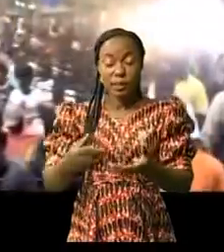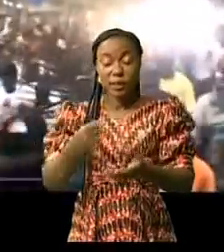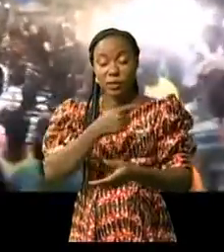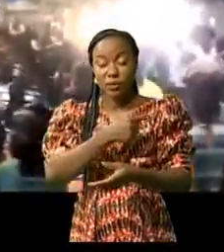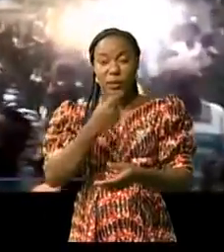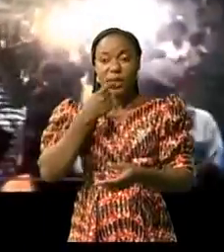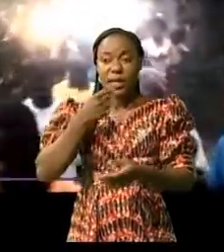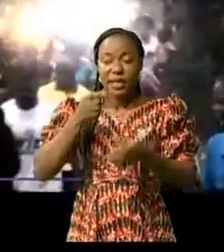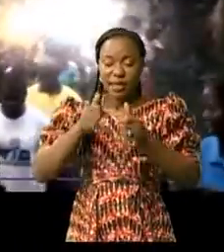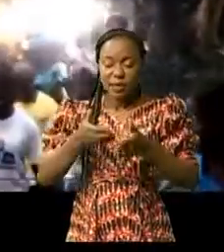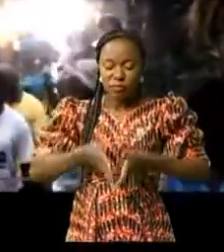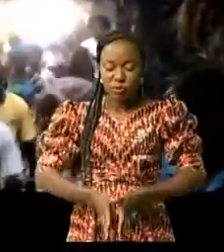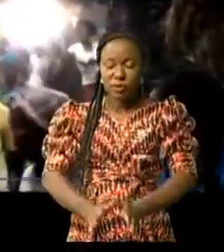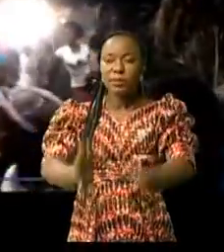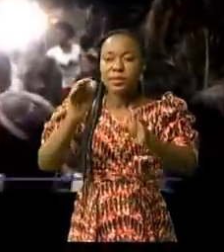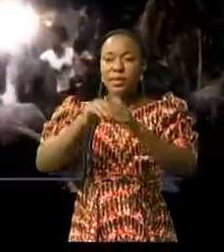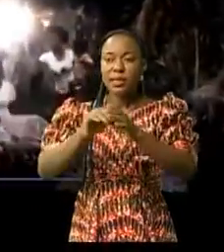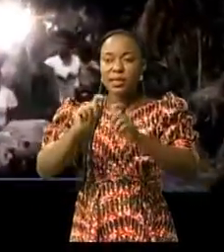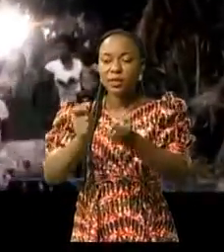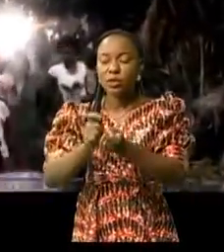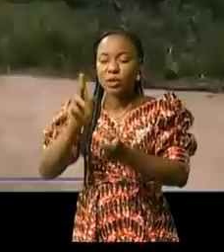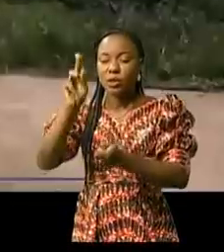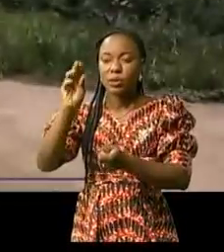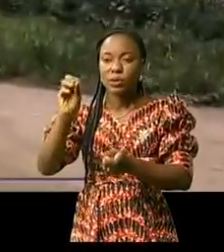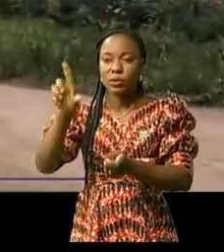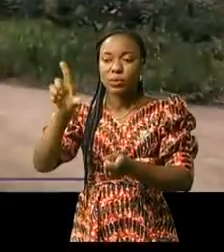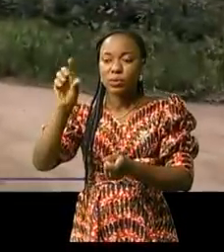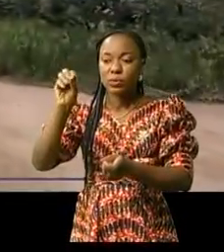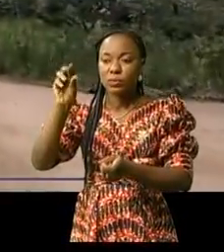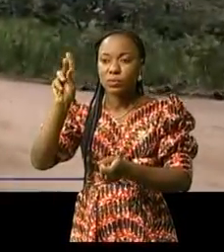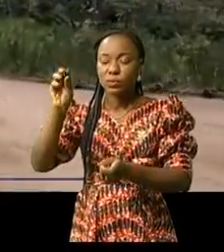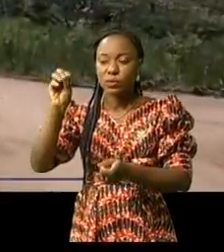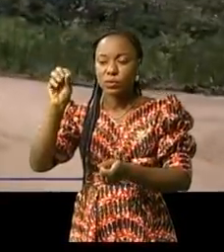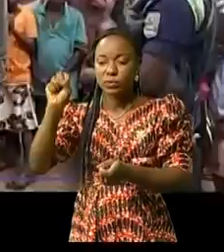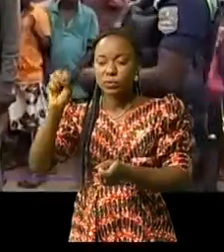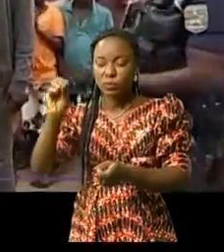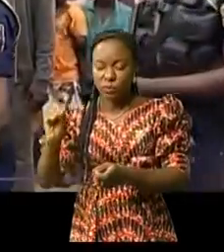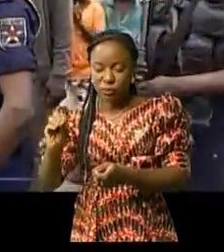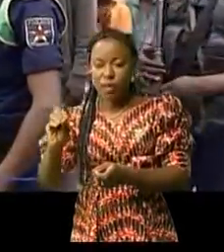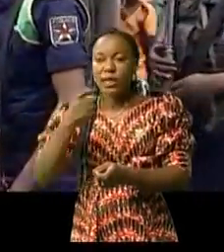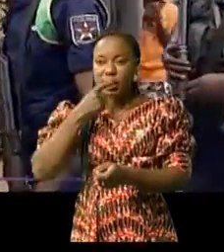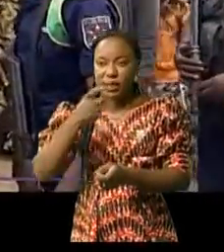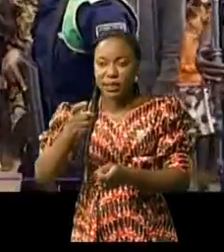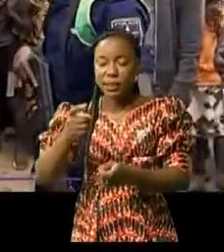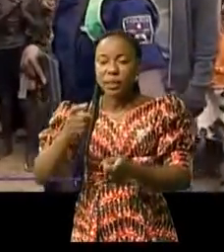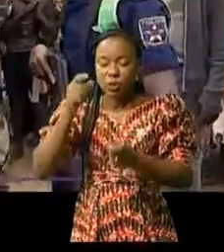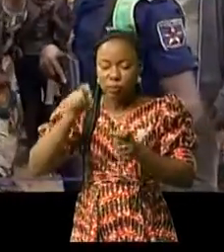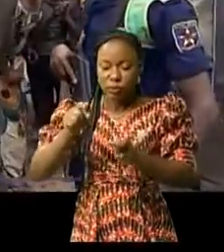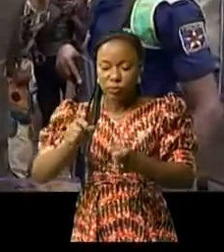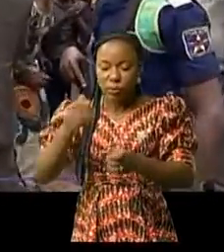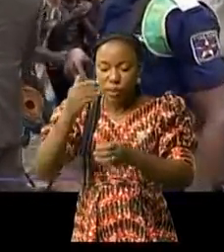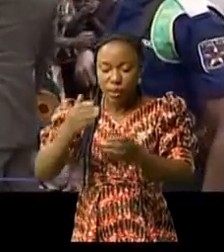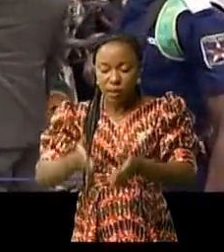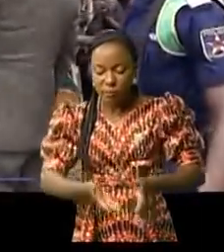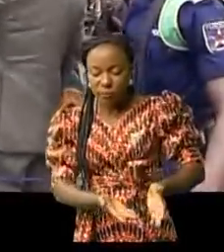saisi cette visite n'est rance pour lens est aussi les travaux communautaires des carnages manuel du tronçon qui congo et wassa avait la technique